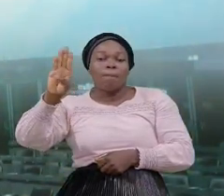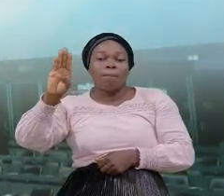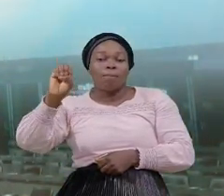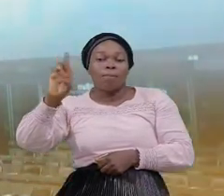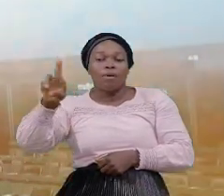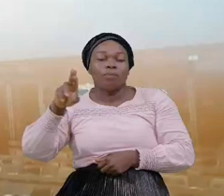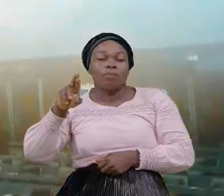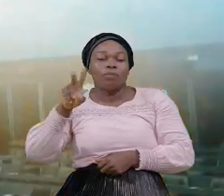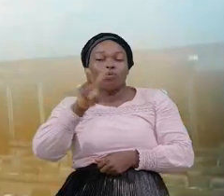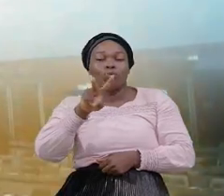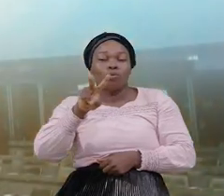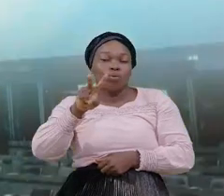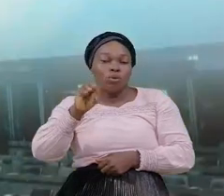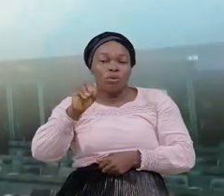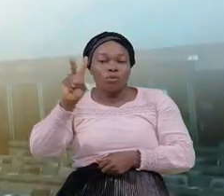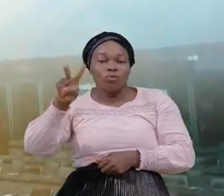toutes les églises.